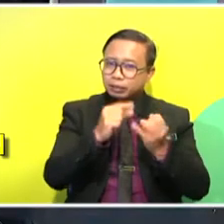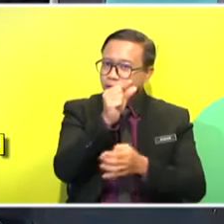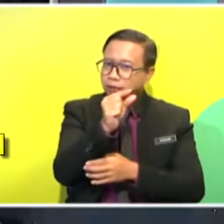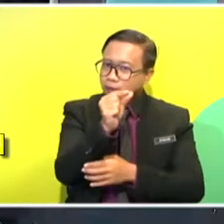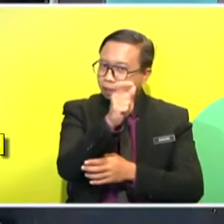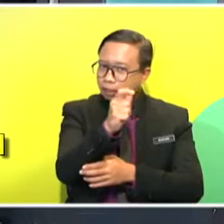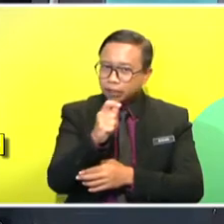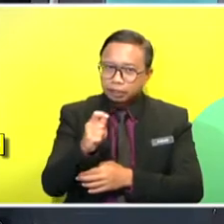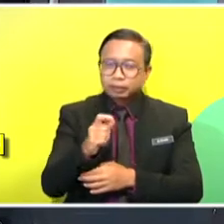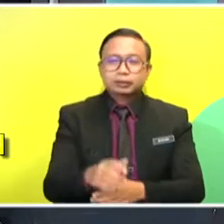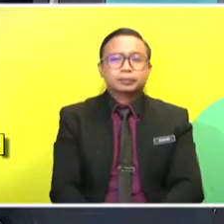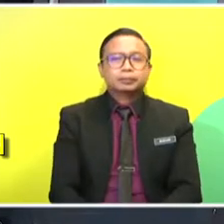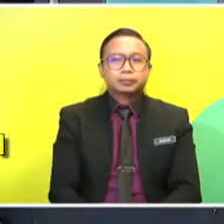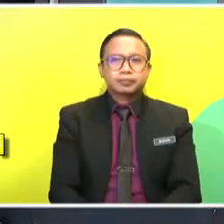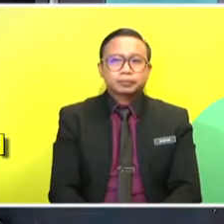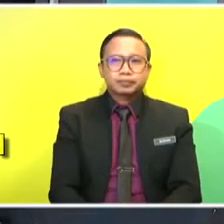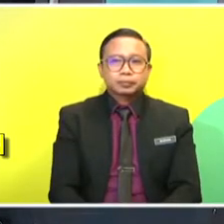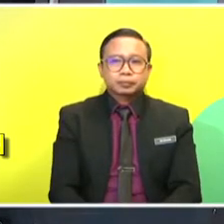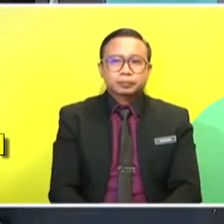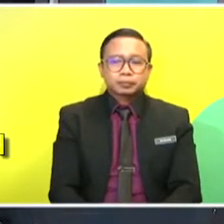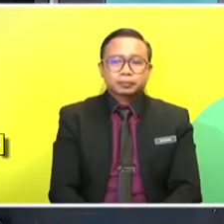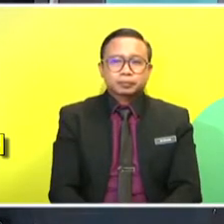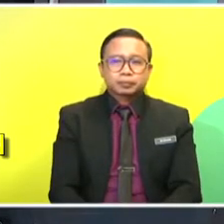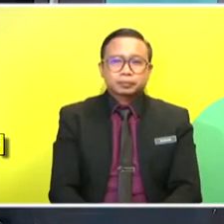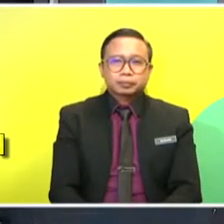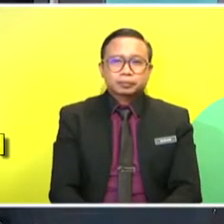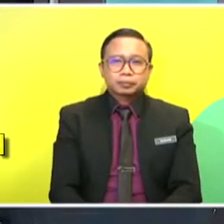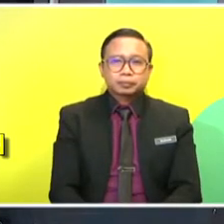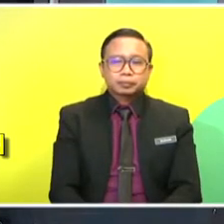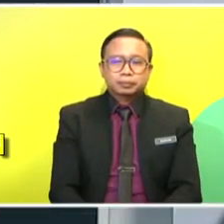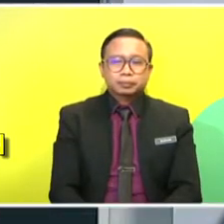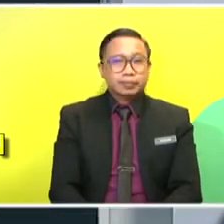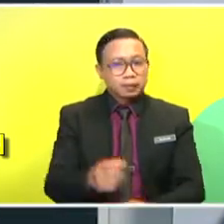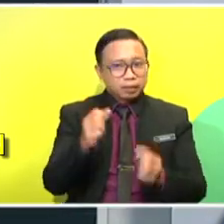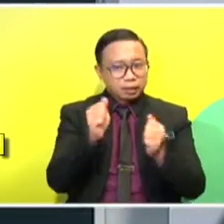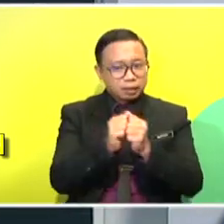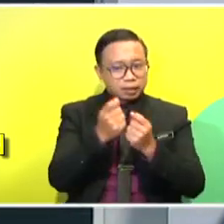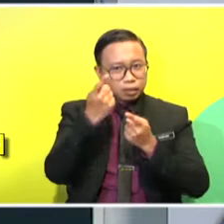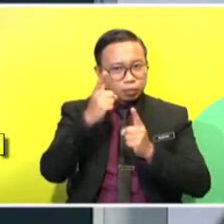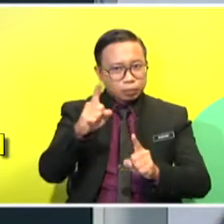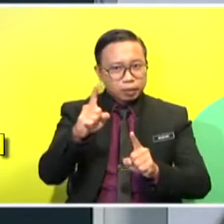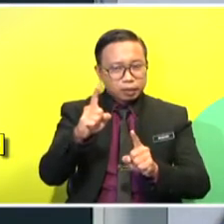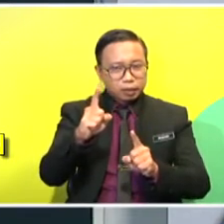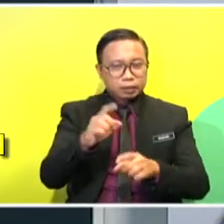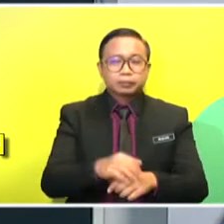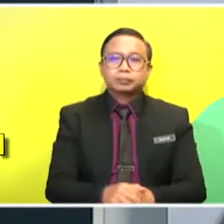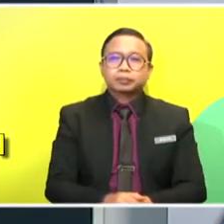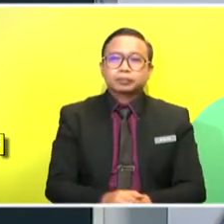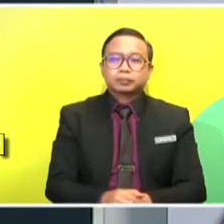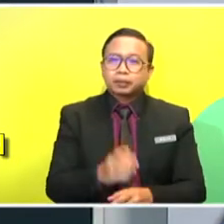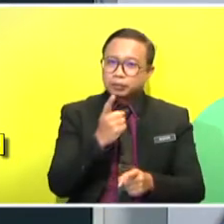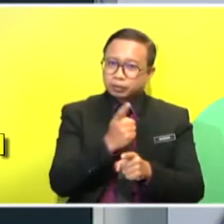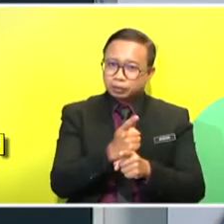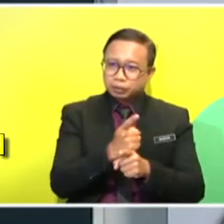makan. Oh, yang ini. Okey. Kita tarik tali ini, padankan dengan jawapannya dan klikkan. Yeah, betul,